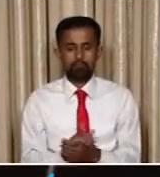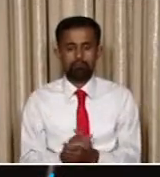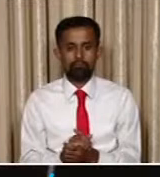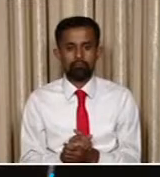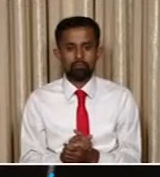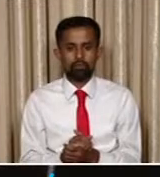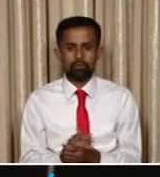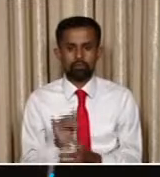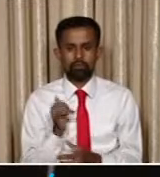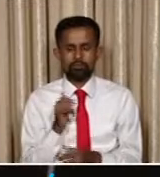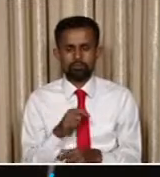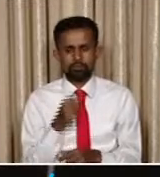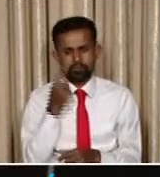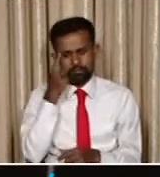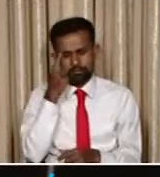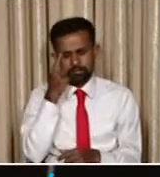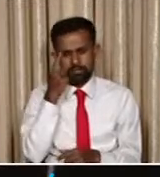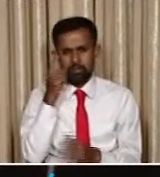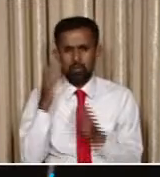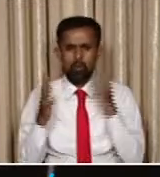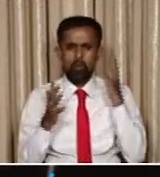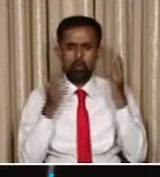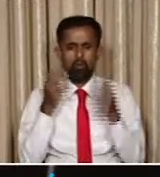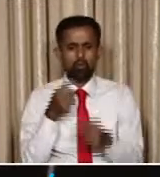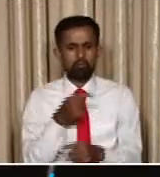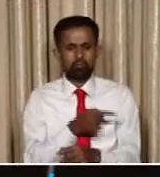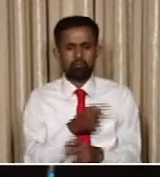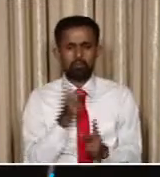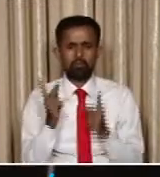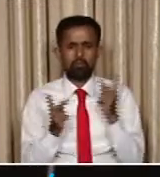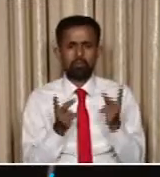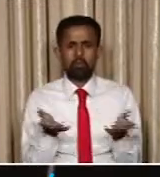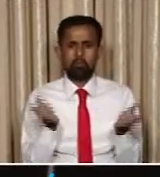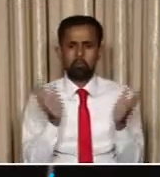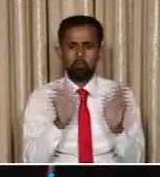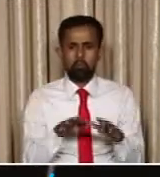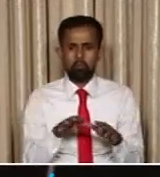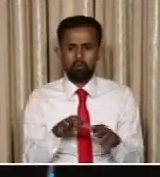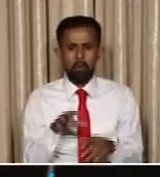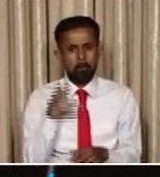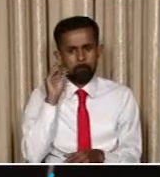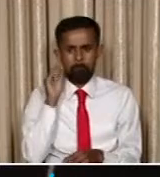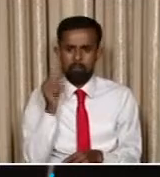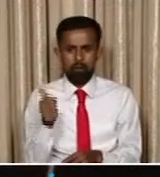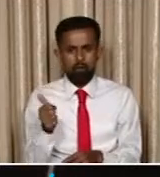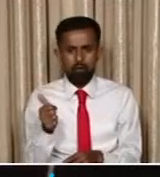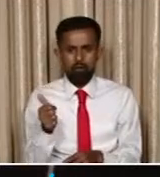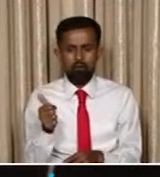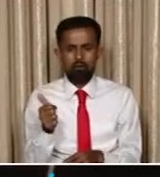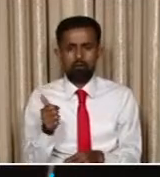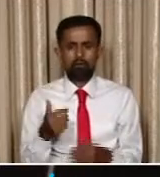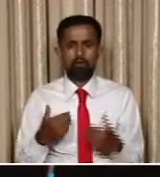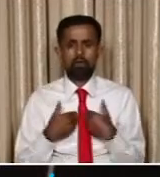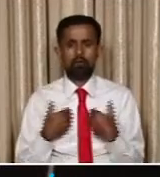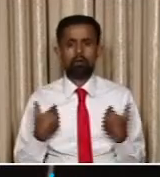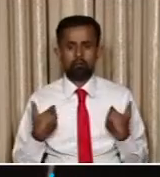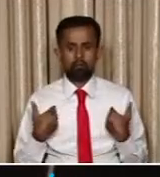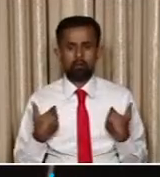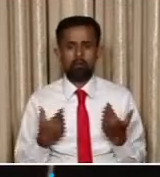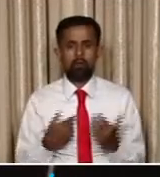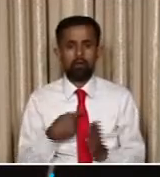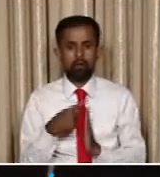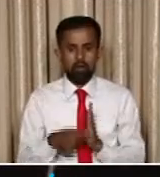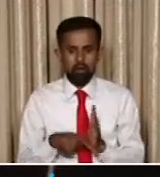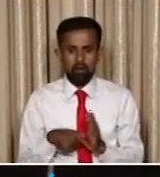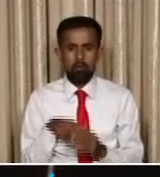එක වෙලාවකට මට හිතෙනවා ලෝකයේ මේක සංචාරක පුරවරයක් හැටියට පිළිගත්තට අපි ලංකාවේ